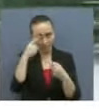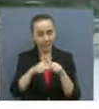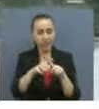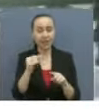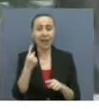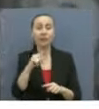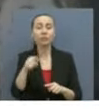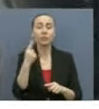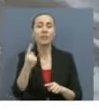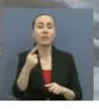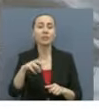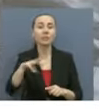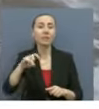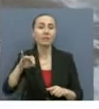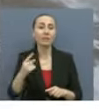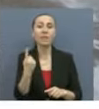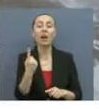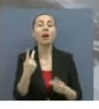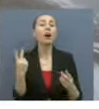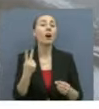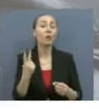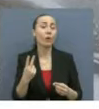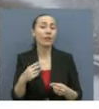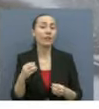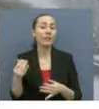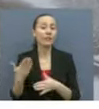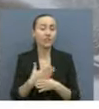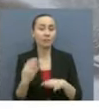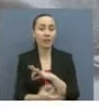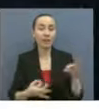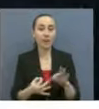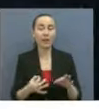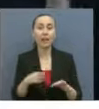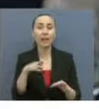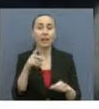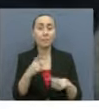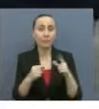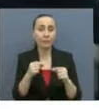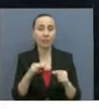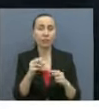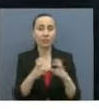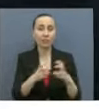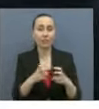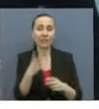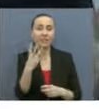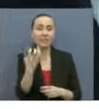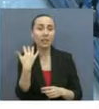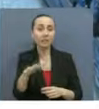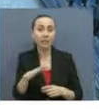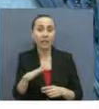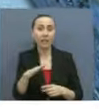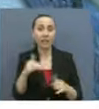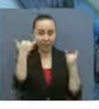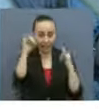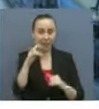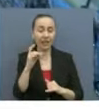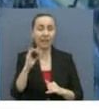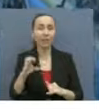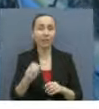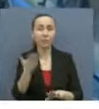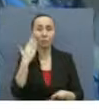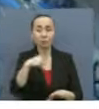1,1 миллиардов. Второй инвестпроект – молочно-товарная ферма компании Milk Project на 350-400 голов КРС. В прошлом году в